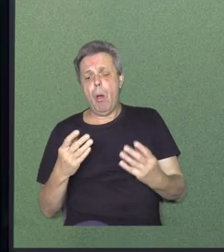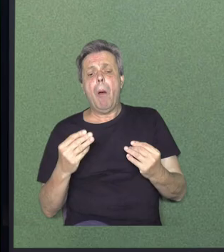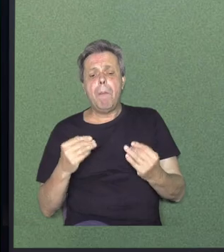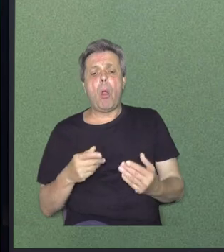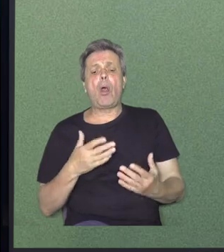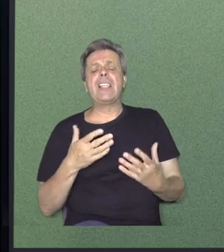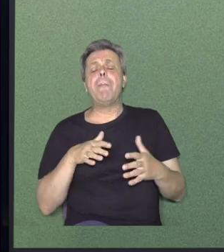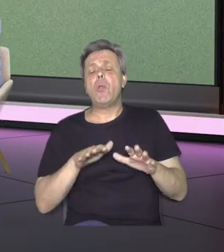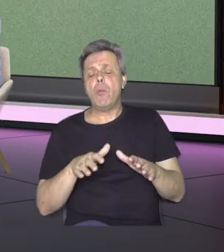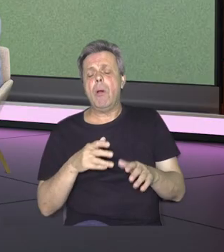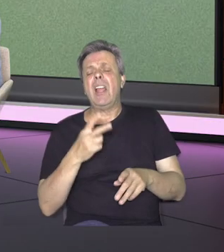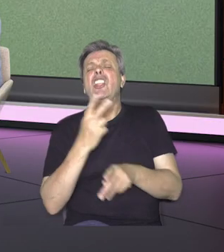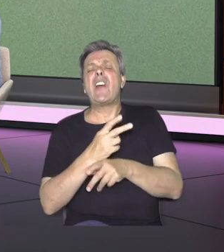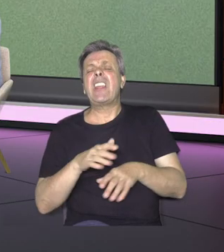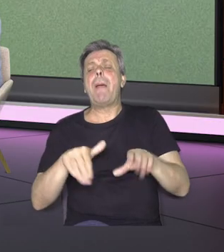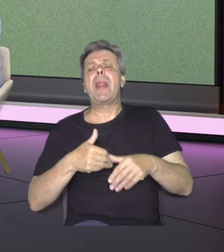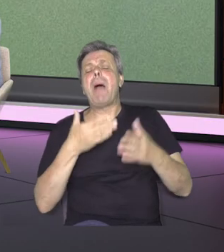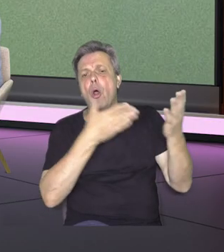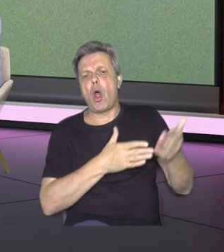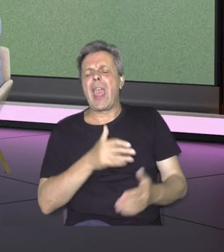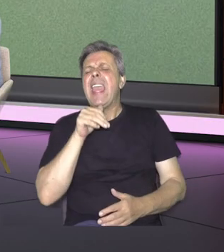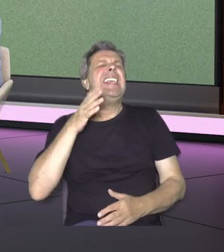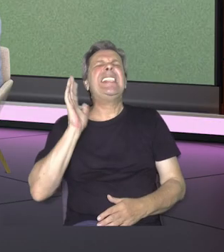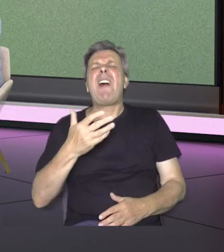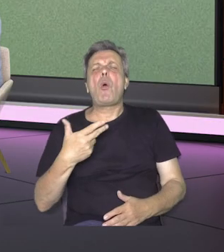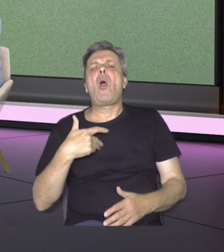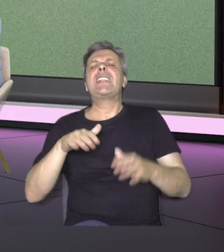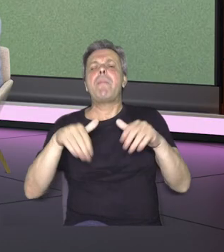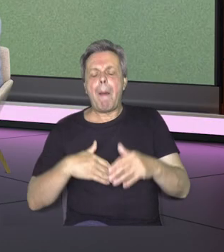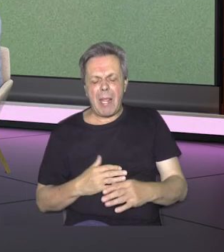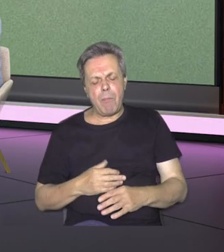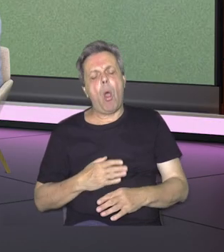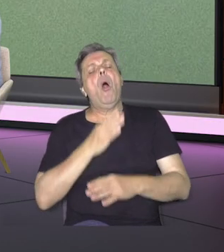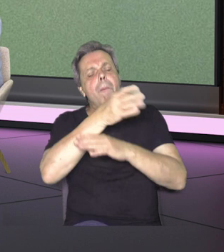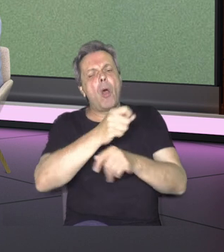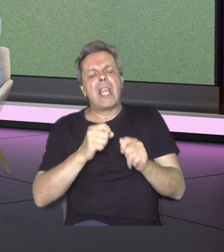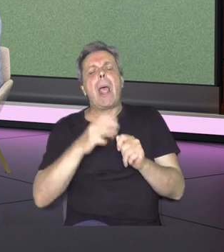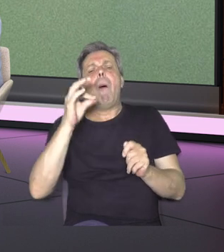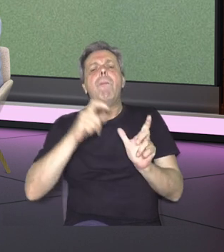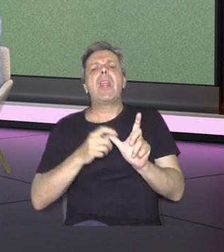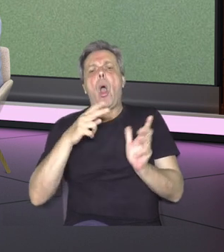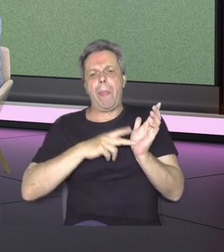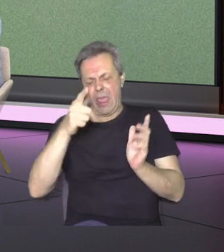sam mnoge dole primao. Pa uglavnom svakog sam odveo dole. Kada je bio